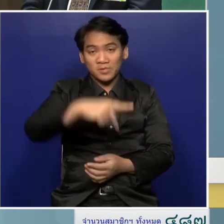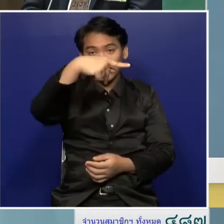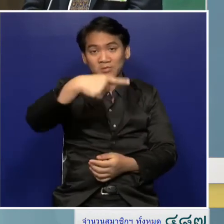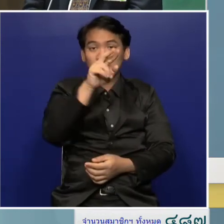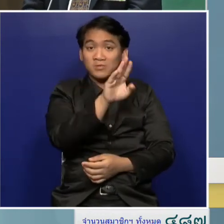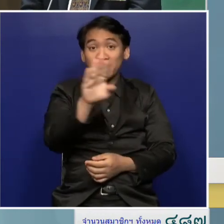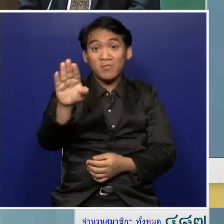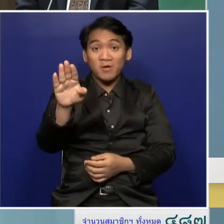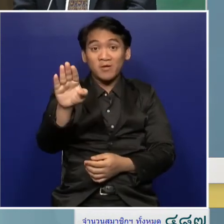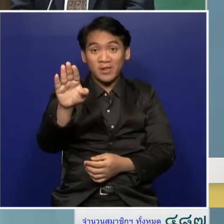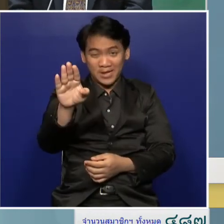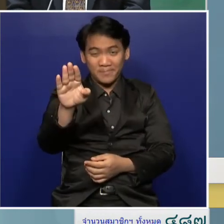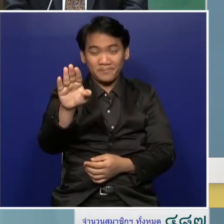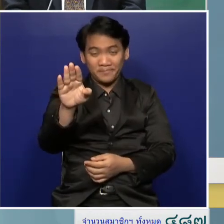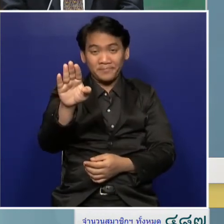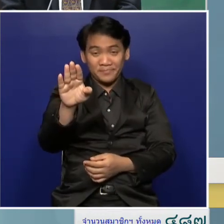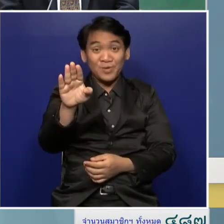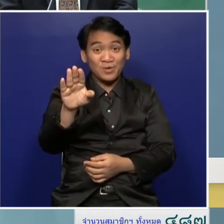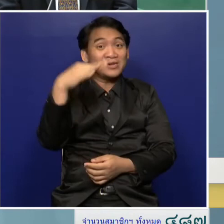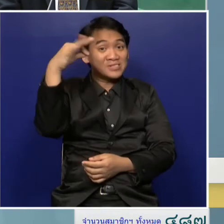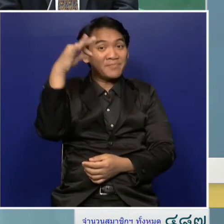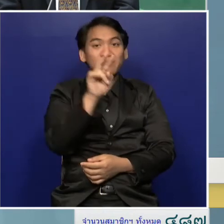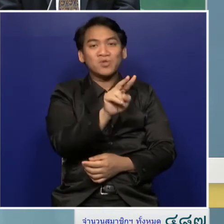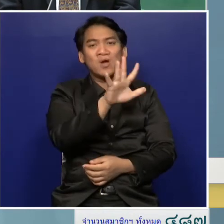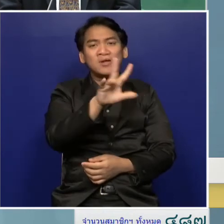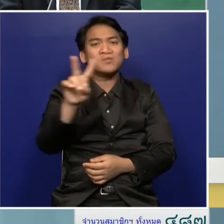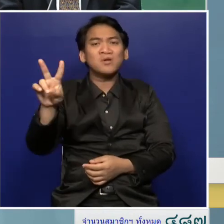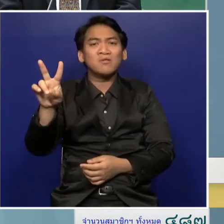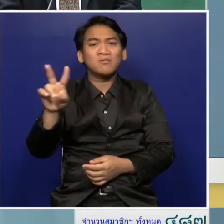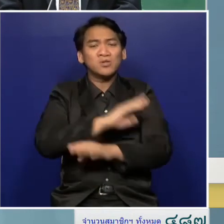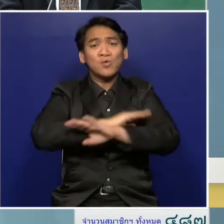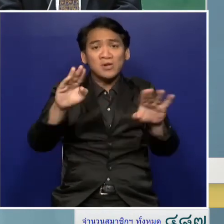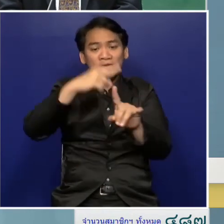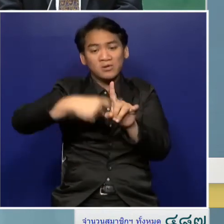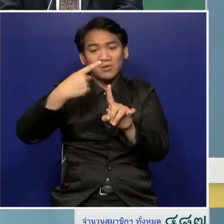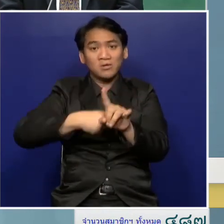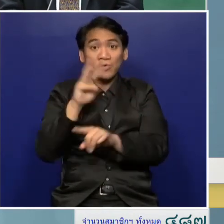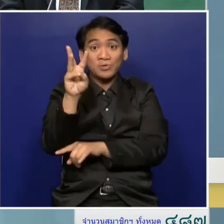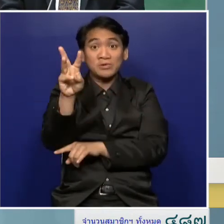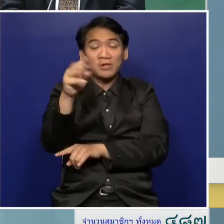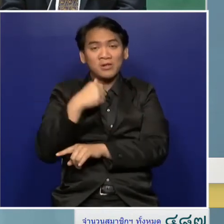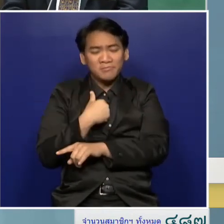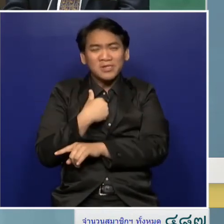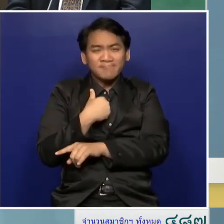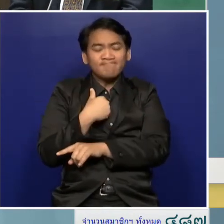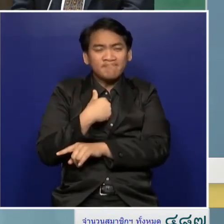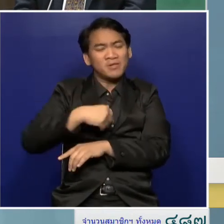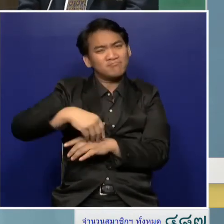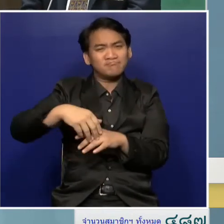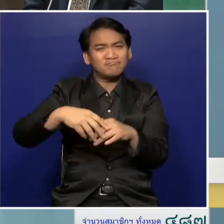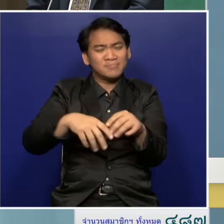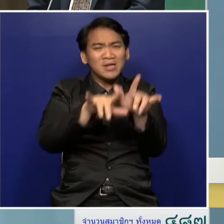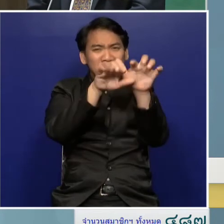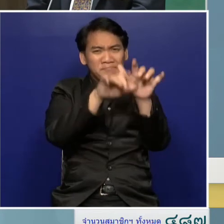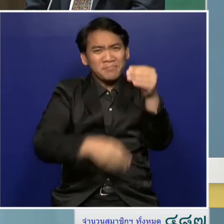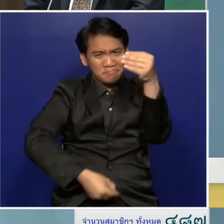ยกเลิกอย่างเด็ดเสพติดฉบับนี้มีผลบังคับใช้หลัง 6เดือนแล้วถ้าเราจะมีบทเฉพาะกาลหรือบทอะไรพิเศษหรือ